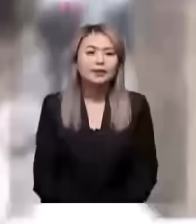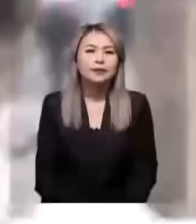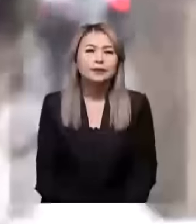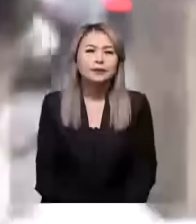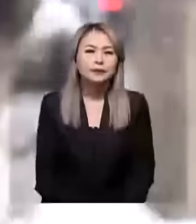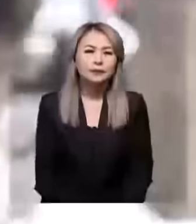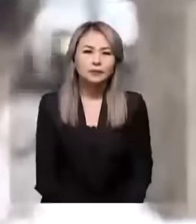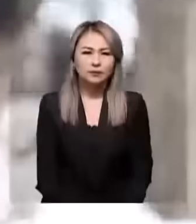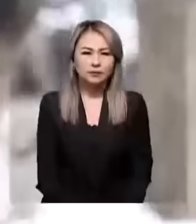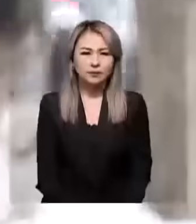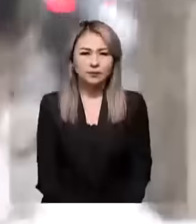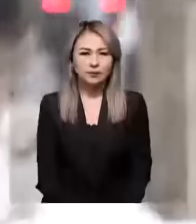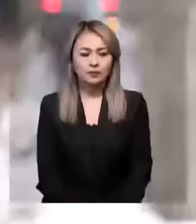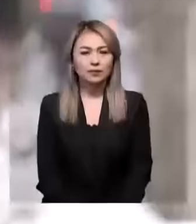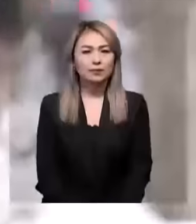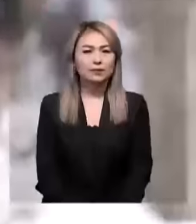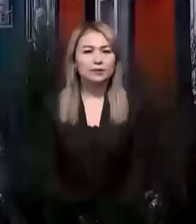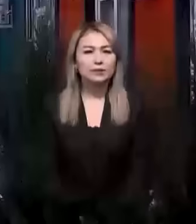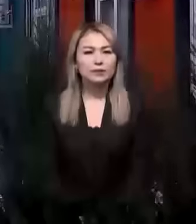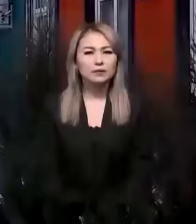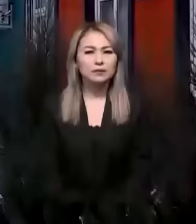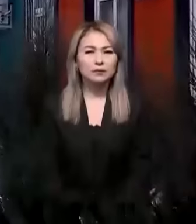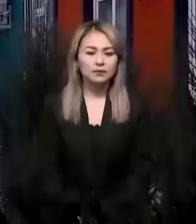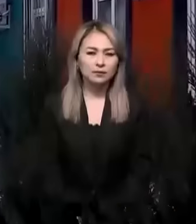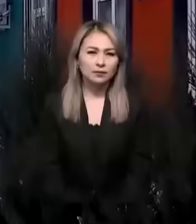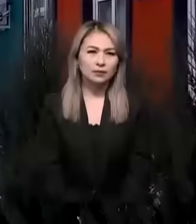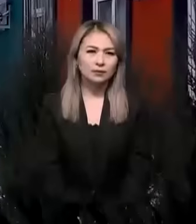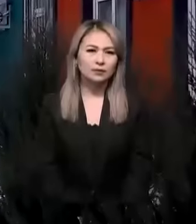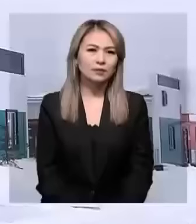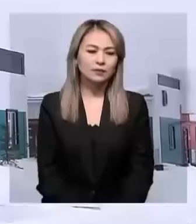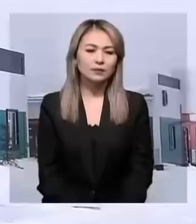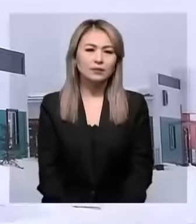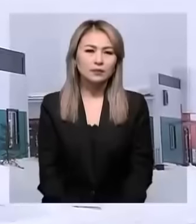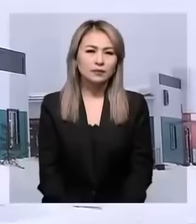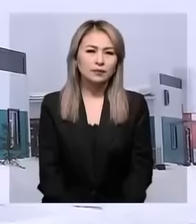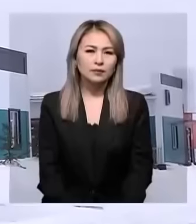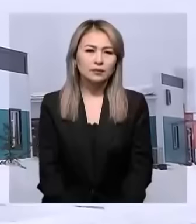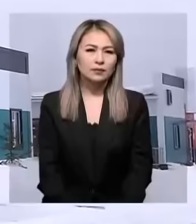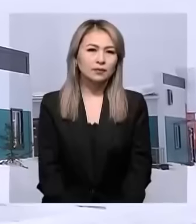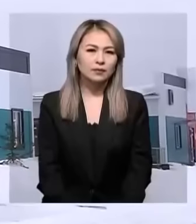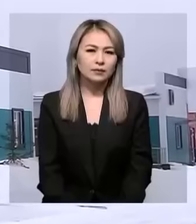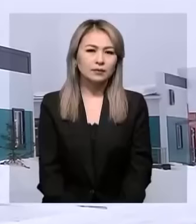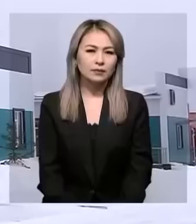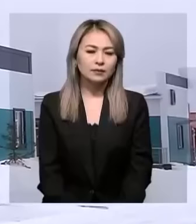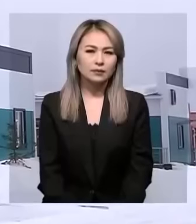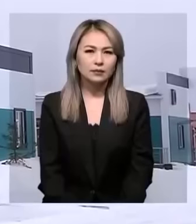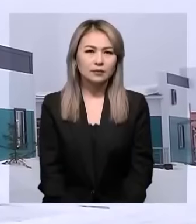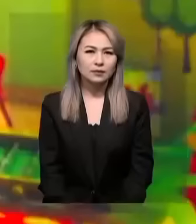Арда Ғайбарұлы, Альбина Құмарғалиева, Ербол Меңдіғалиев, Болат Жарылғасов, 24 кезет, Оралдан.